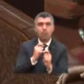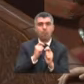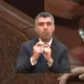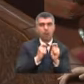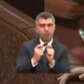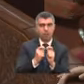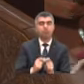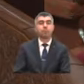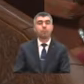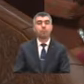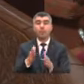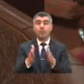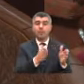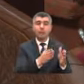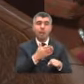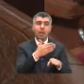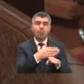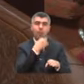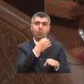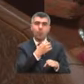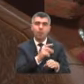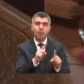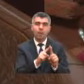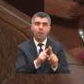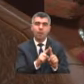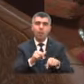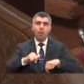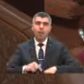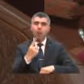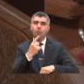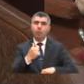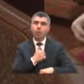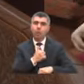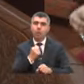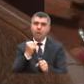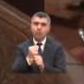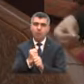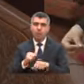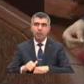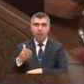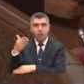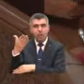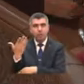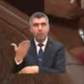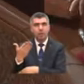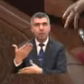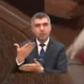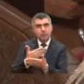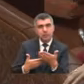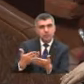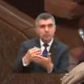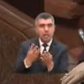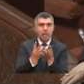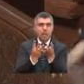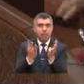بالشباك الواحد الذي طرحته السيدة النائبة المحترمة وزارة الداخلية والوزارة الشؤون الخارجية والوزارة المنتدبة في إطار اللجنة